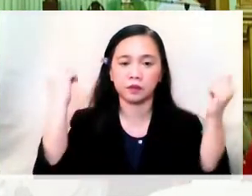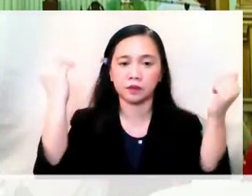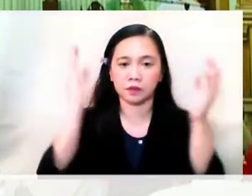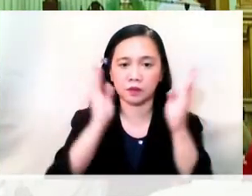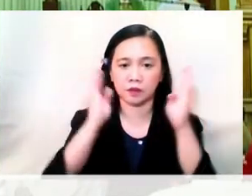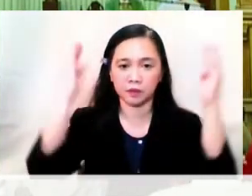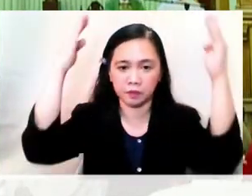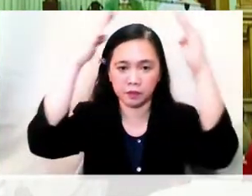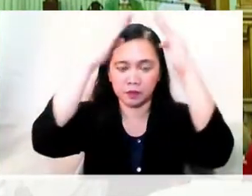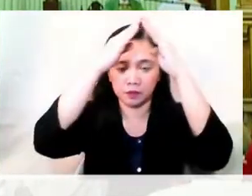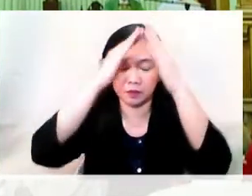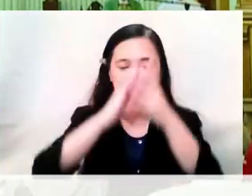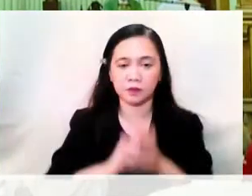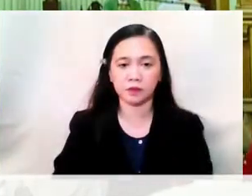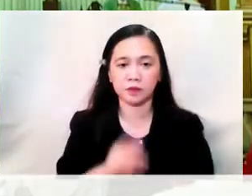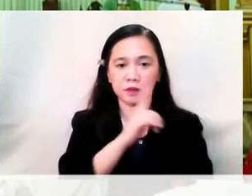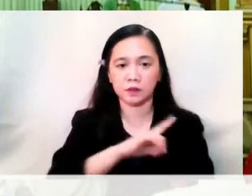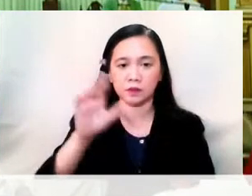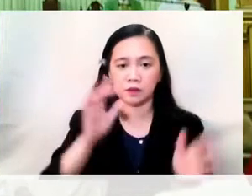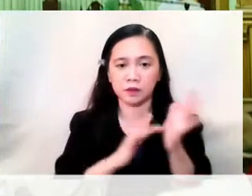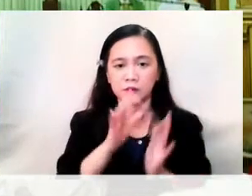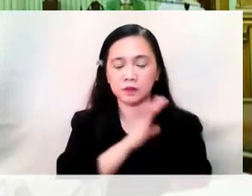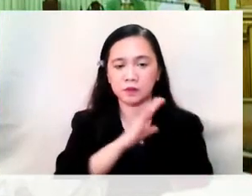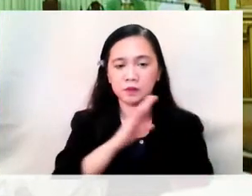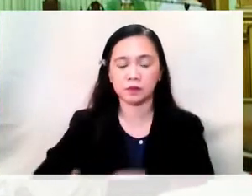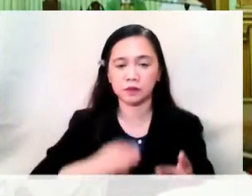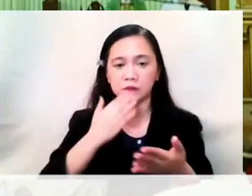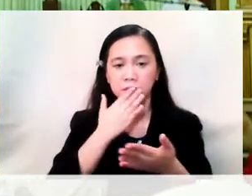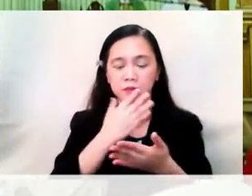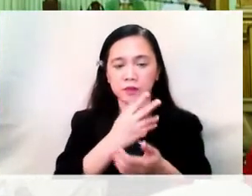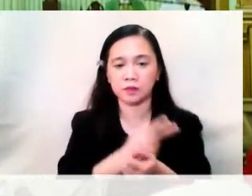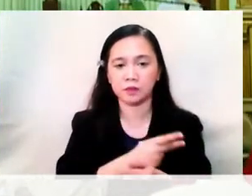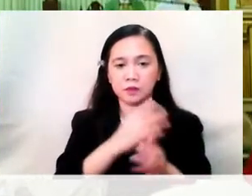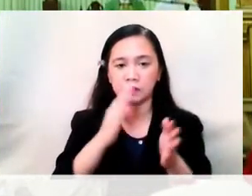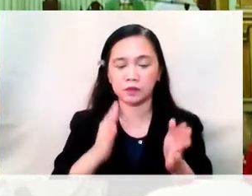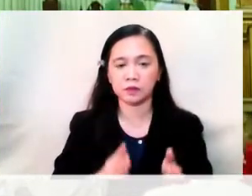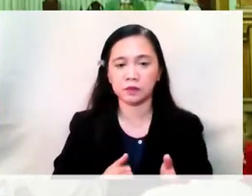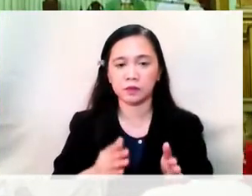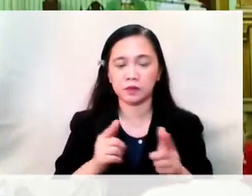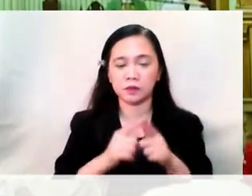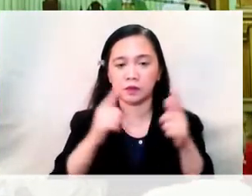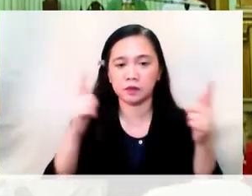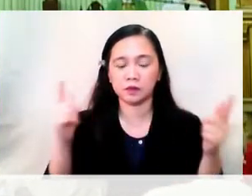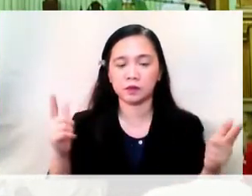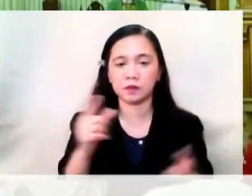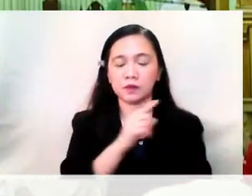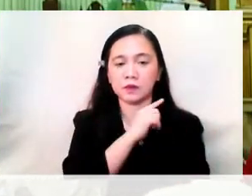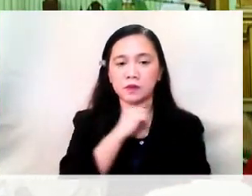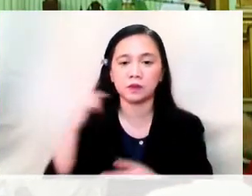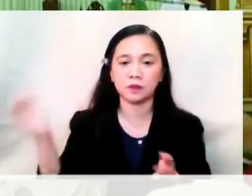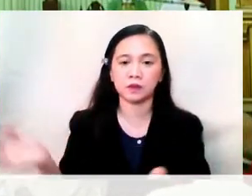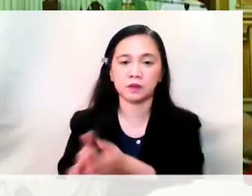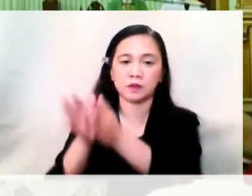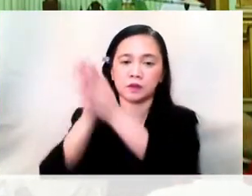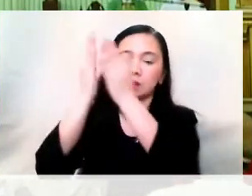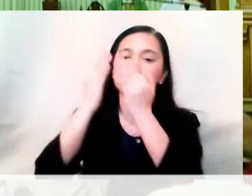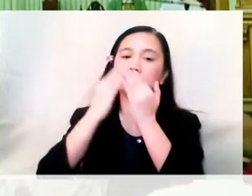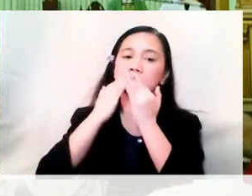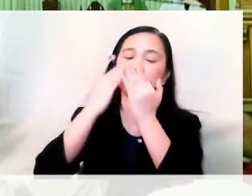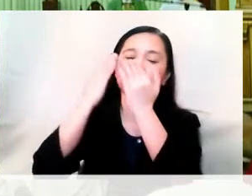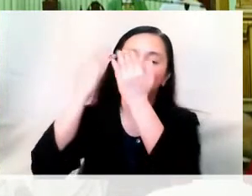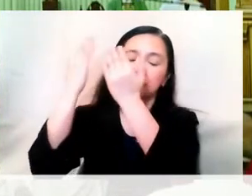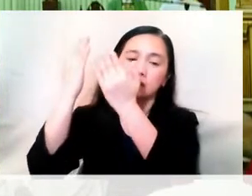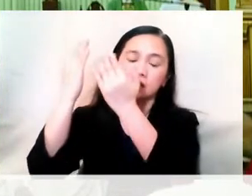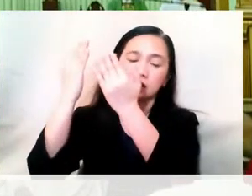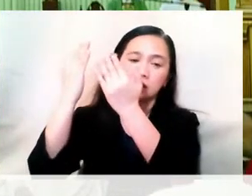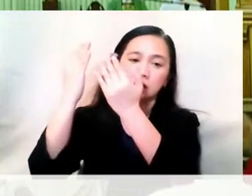Panginoong Hesukristo, mabuting pastol at dakilang pari, pinupuri at pinasasalamatan ka namin